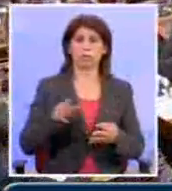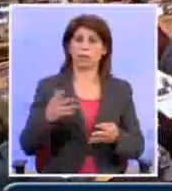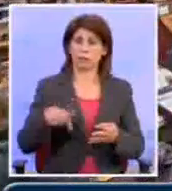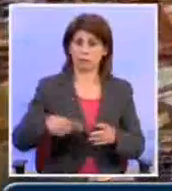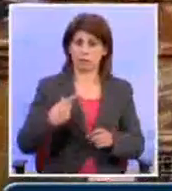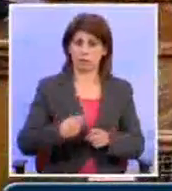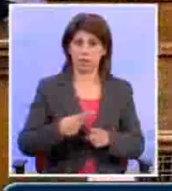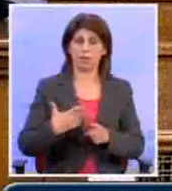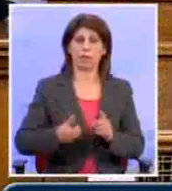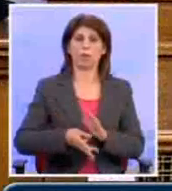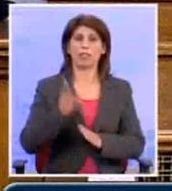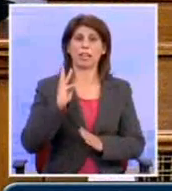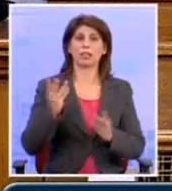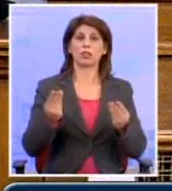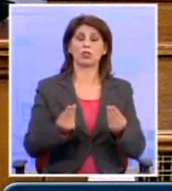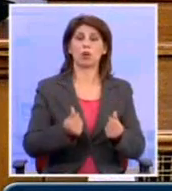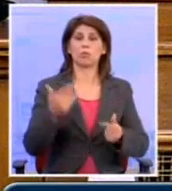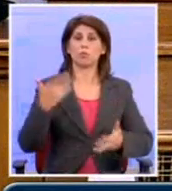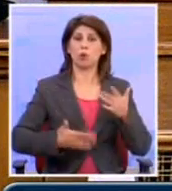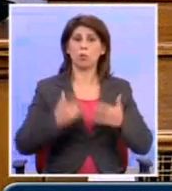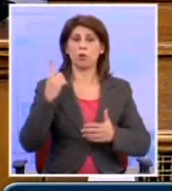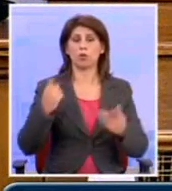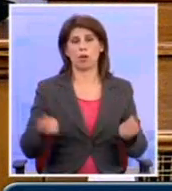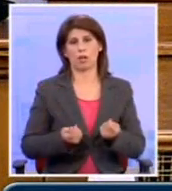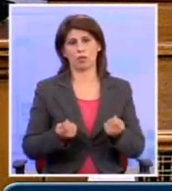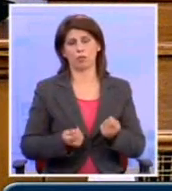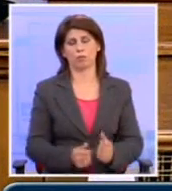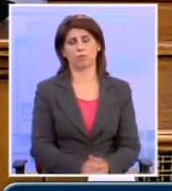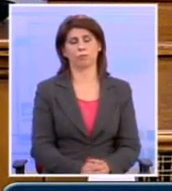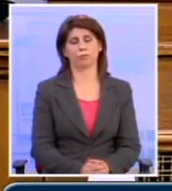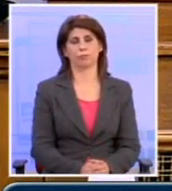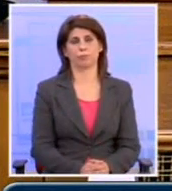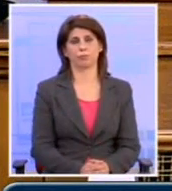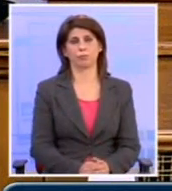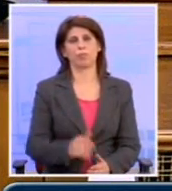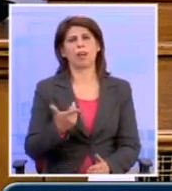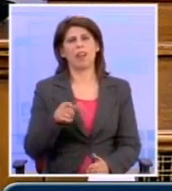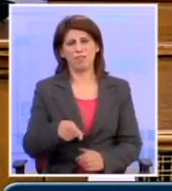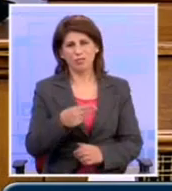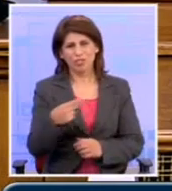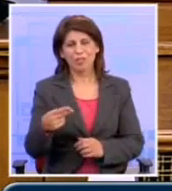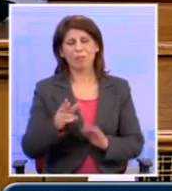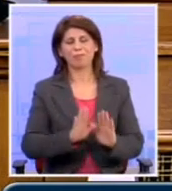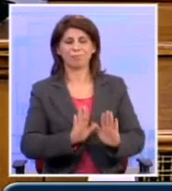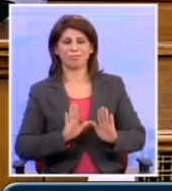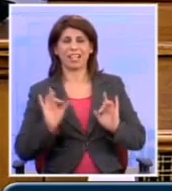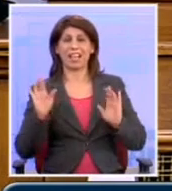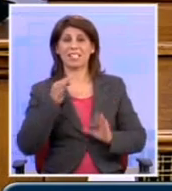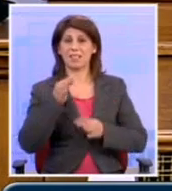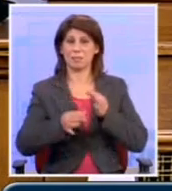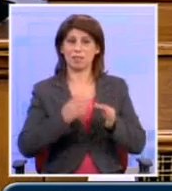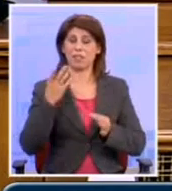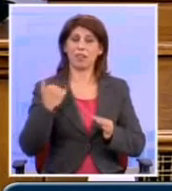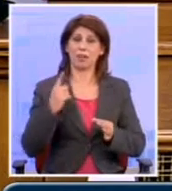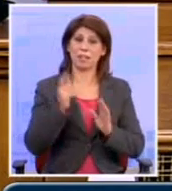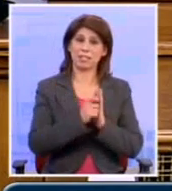έχουμε 13 τρόπους προϋπολογισμού ενός έργου. Αλλά δεν το πιέσε κανείς. Δεν έχουμε ένα